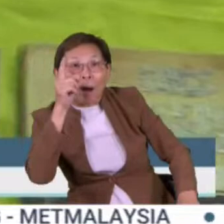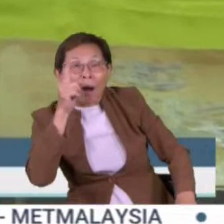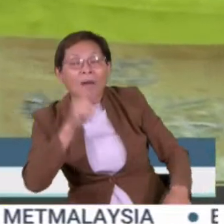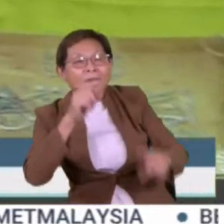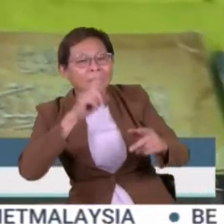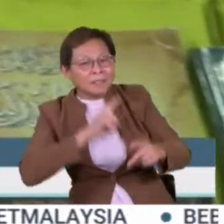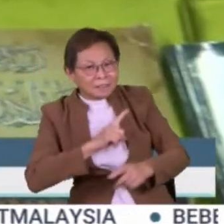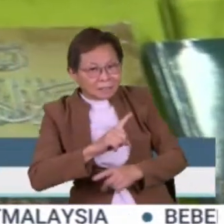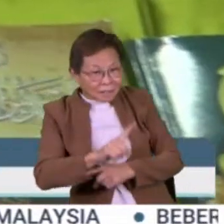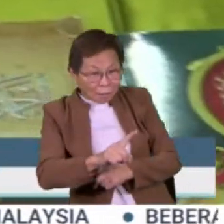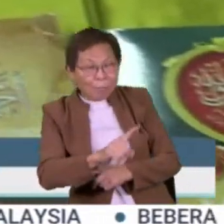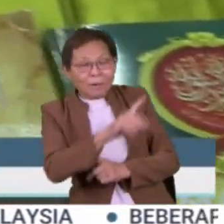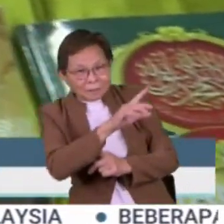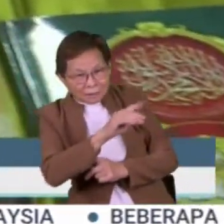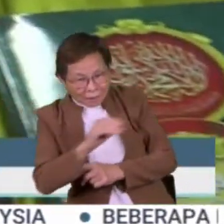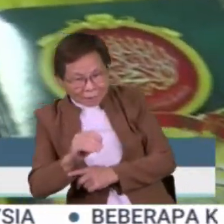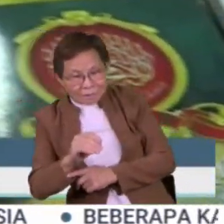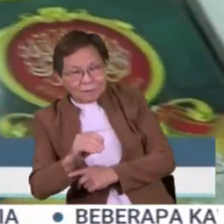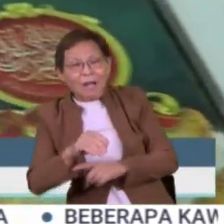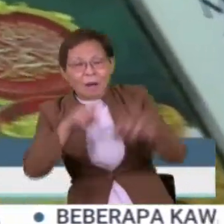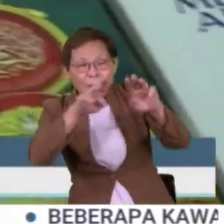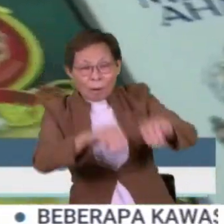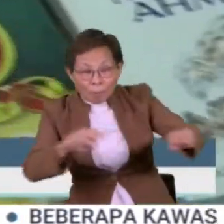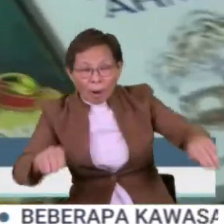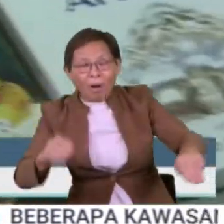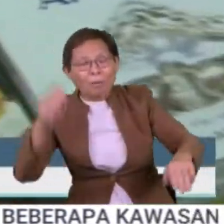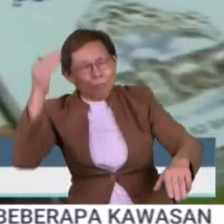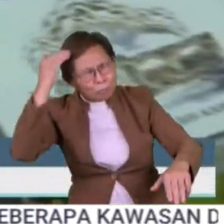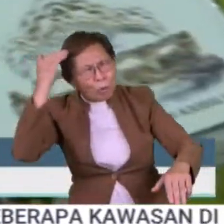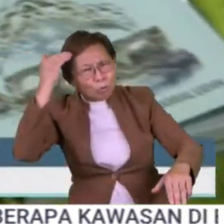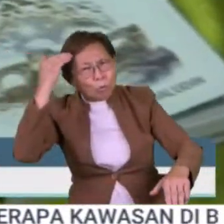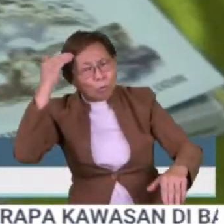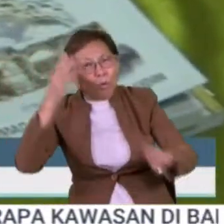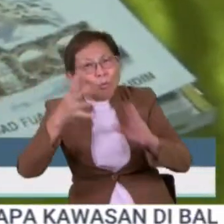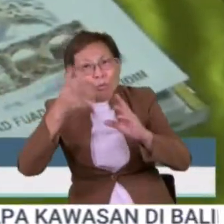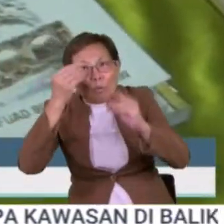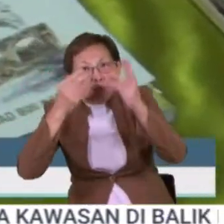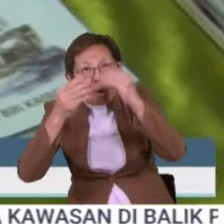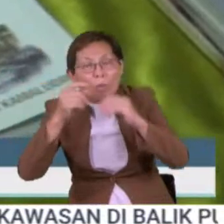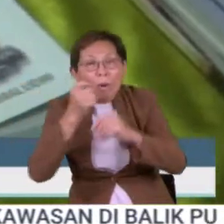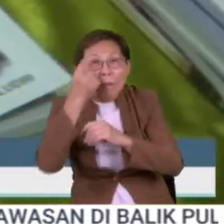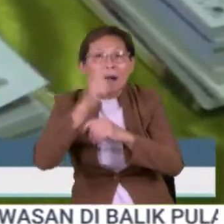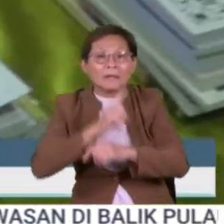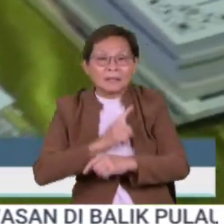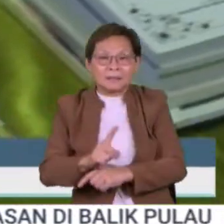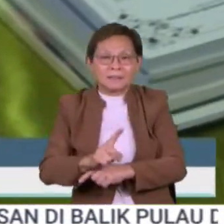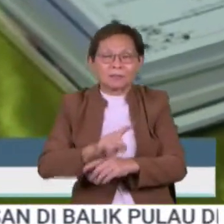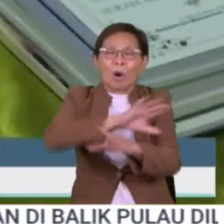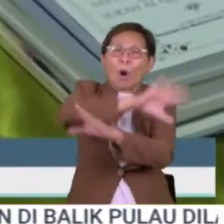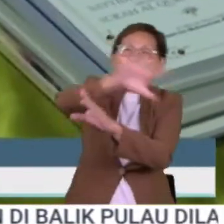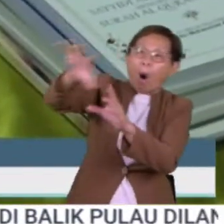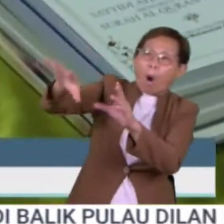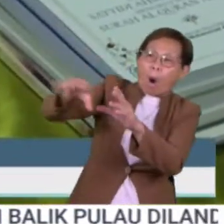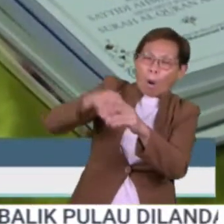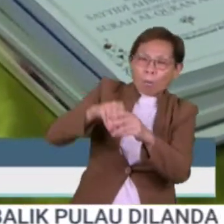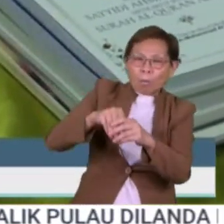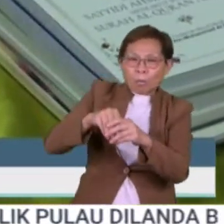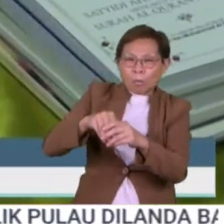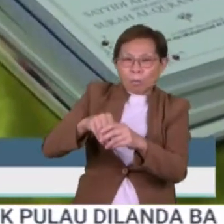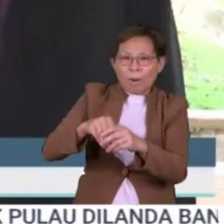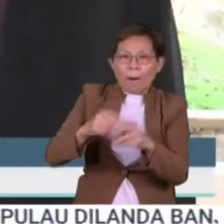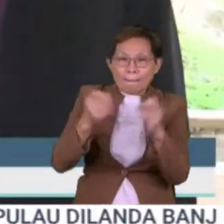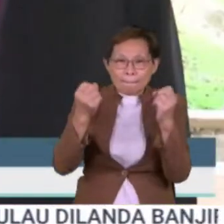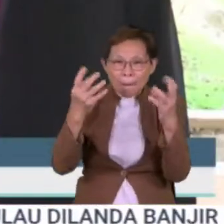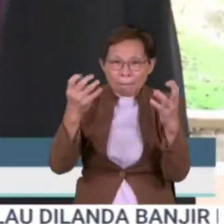hidup dan juga supaya mereka lebih tahu bahwa memahami Islam itu secara komprehensif sekarang